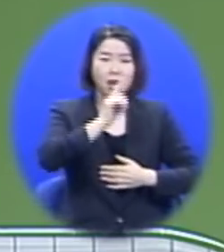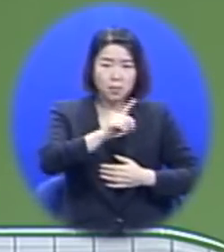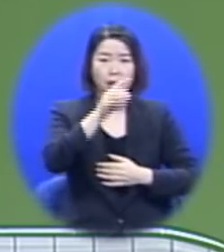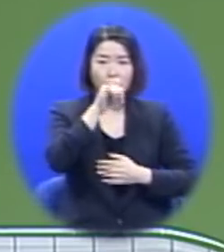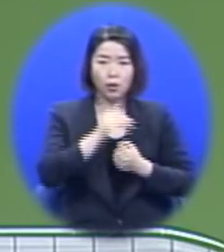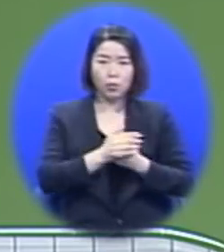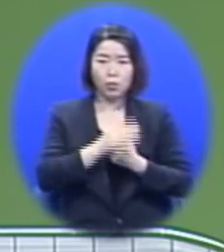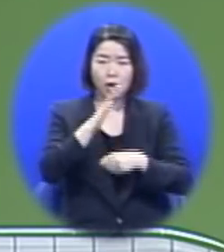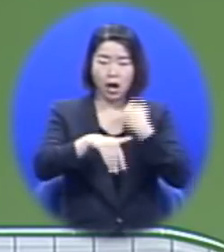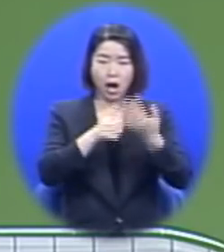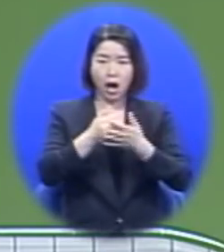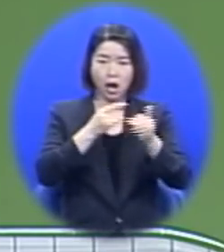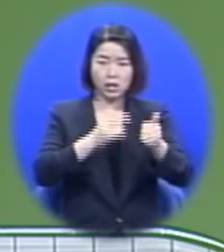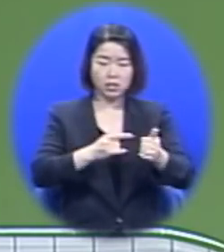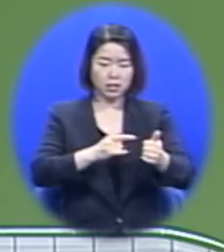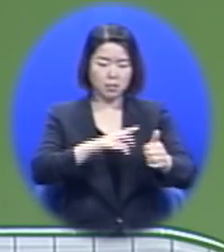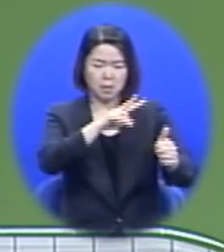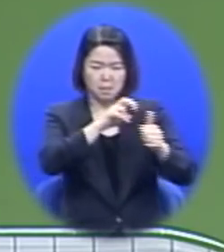하나님께 원망하고,